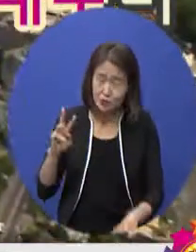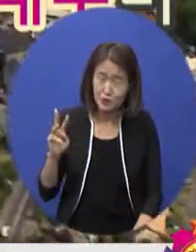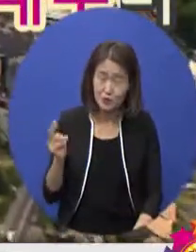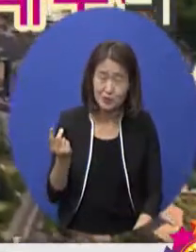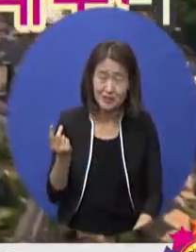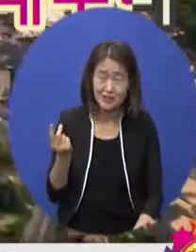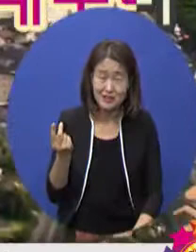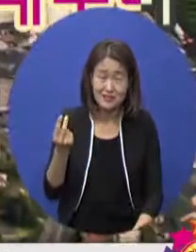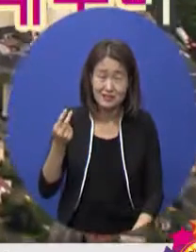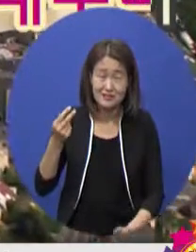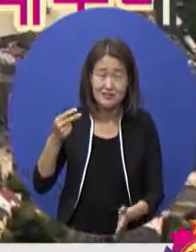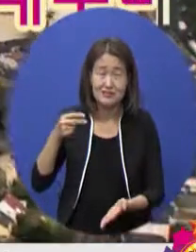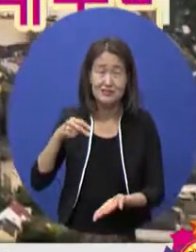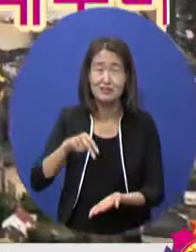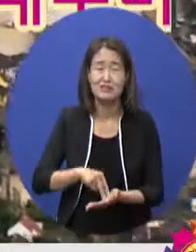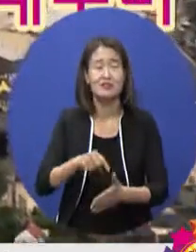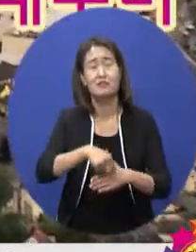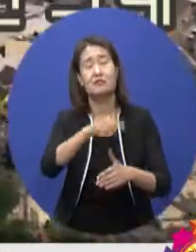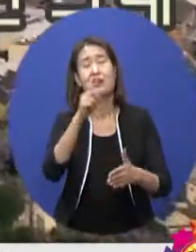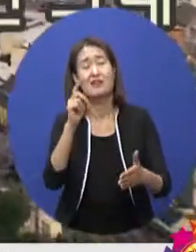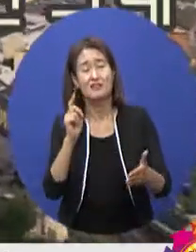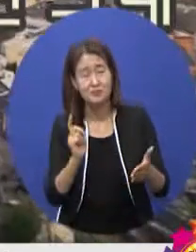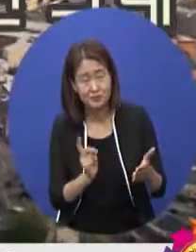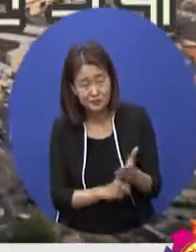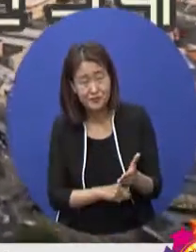돌아던 마음